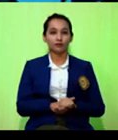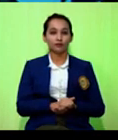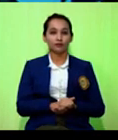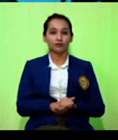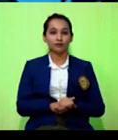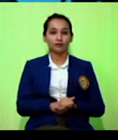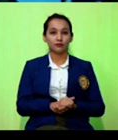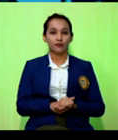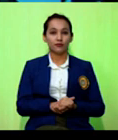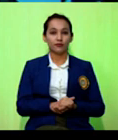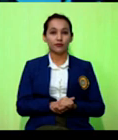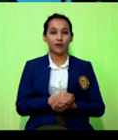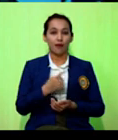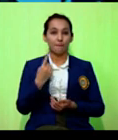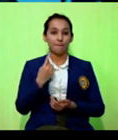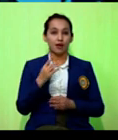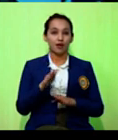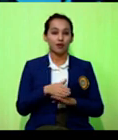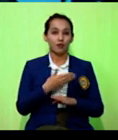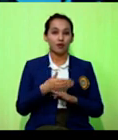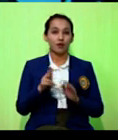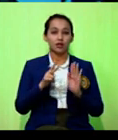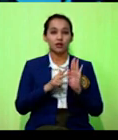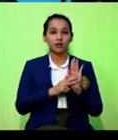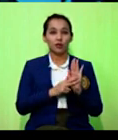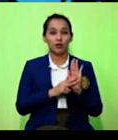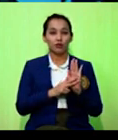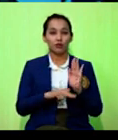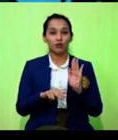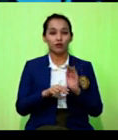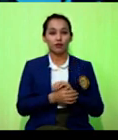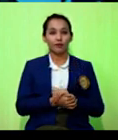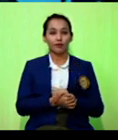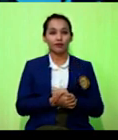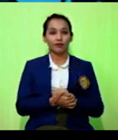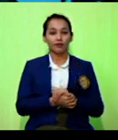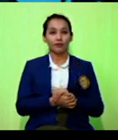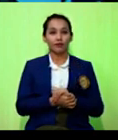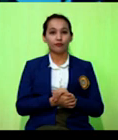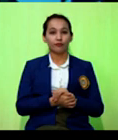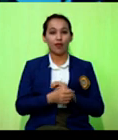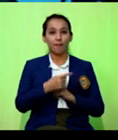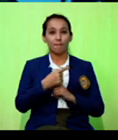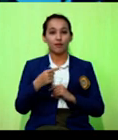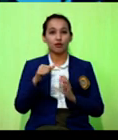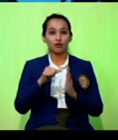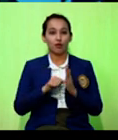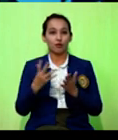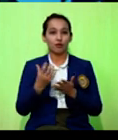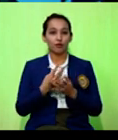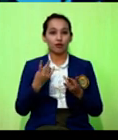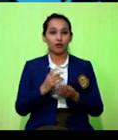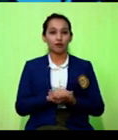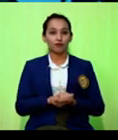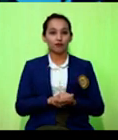Ana endi birinchi bo'linmamiz 80 va 60 sonlarning ayirmasini topib olamiz.